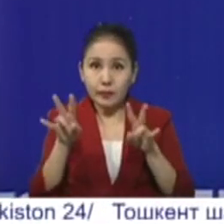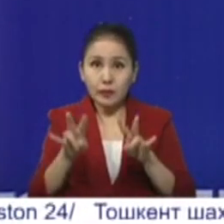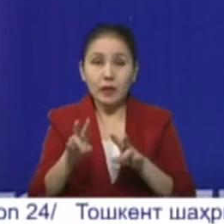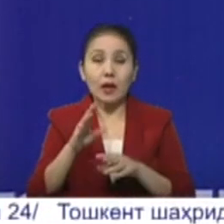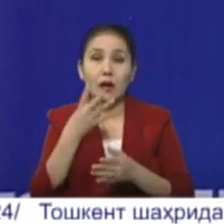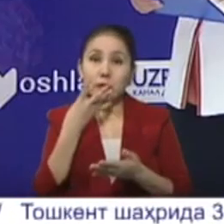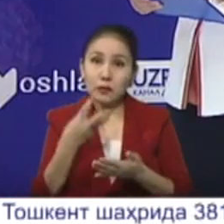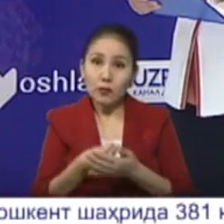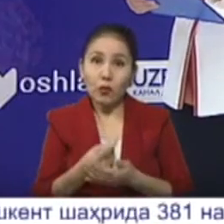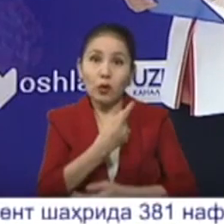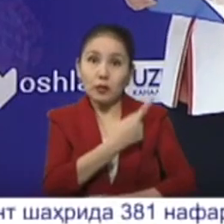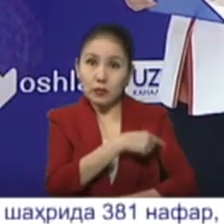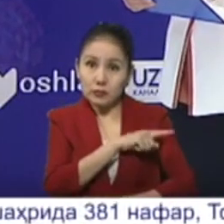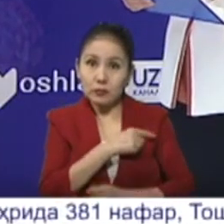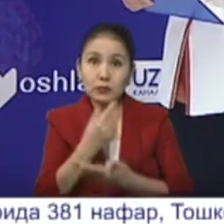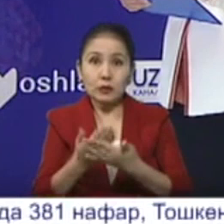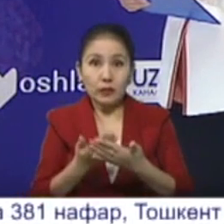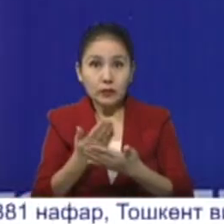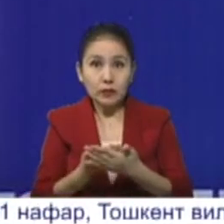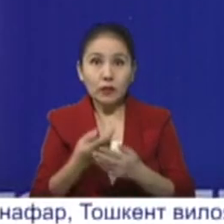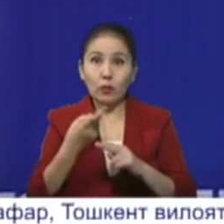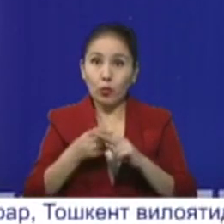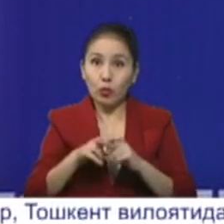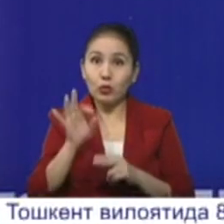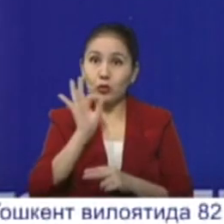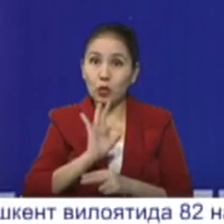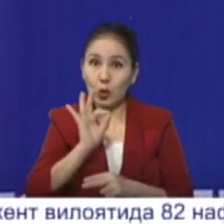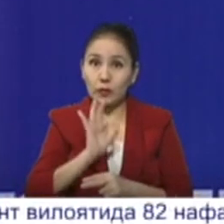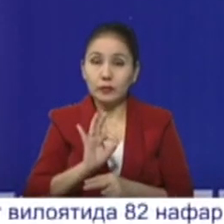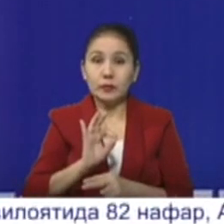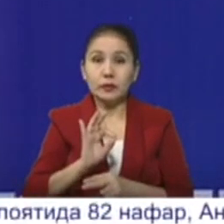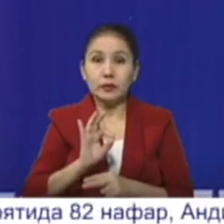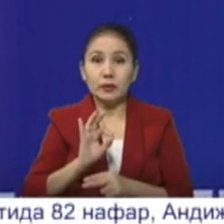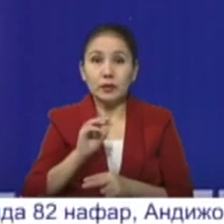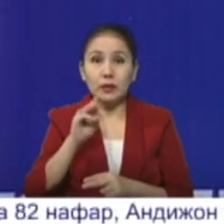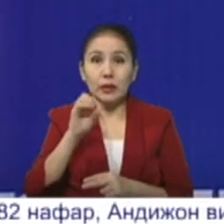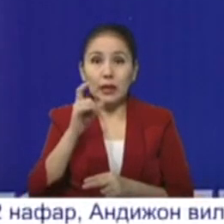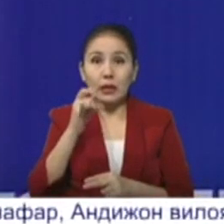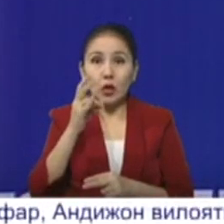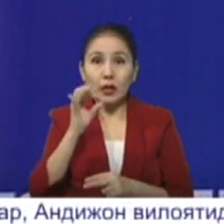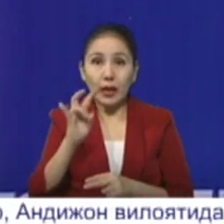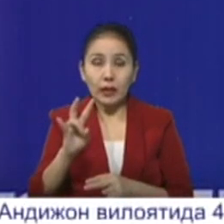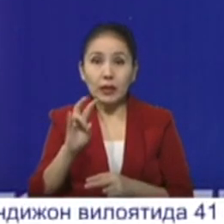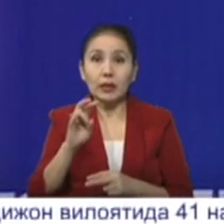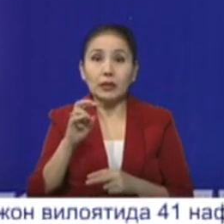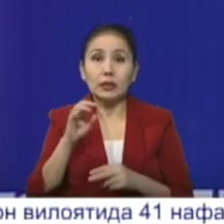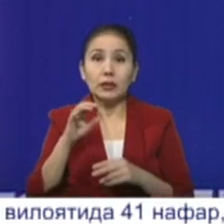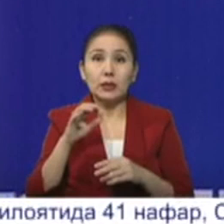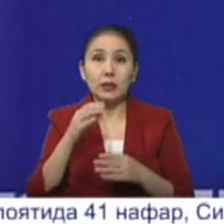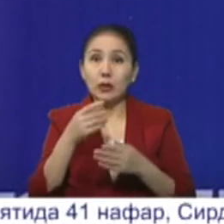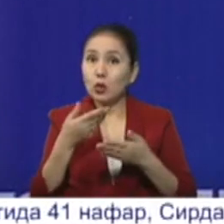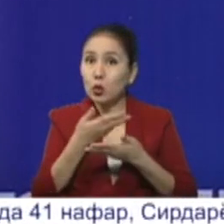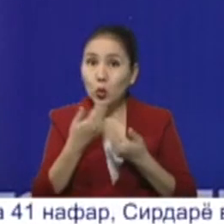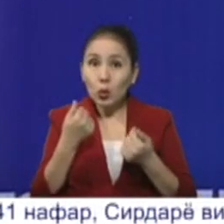Ginekologlar tavsiya etdimi? Demak, bu dori vositalari teratogen ta'siri yo'q